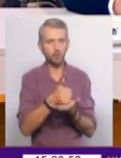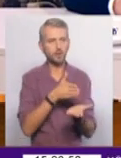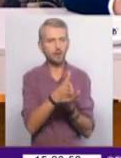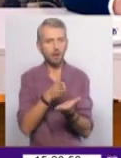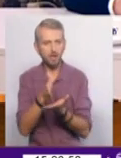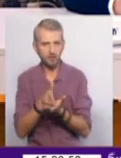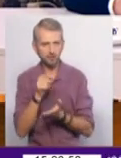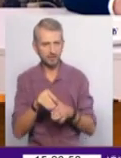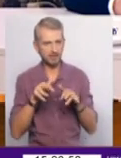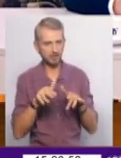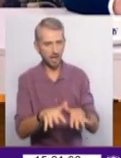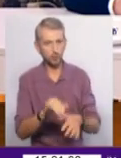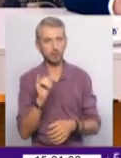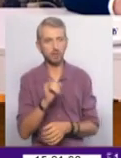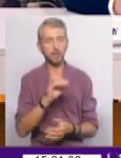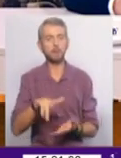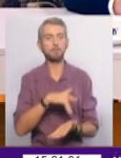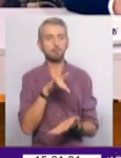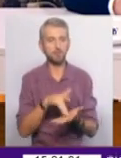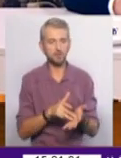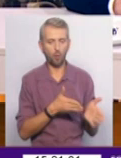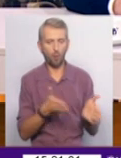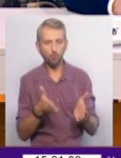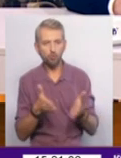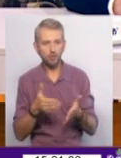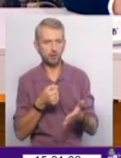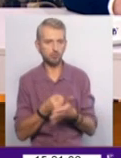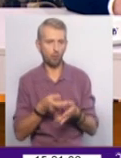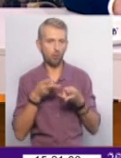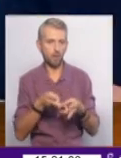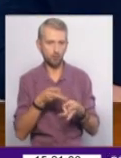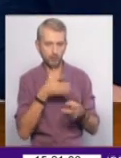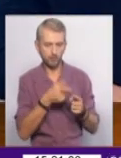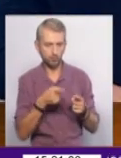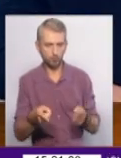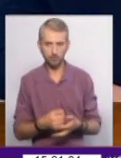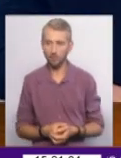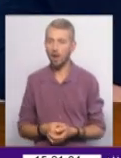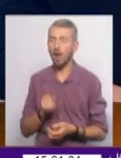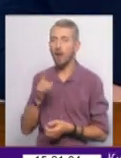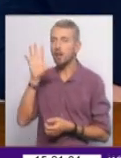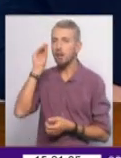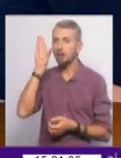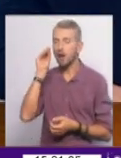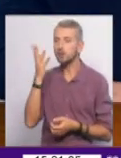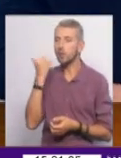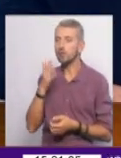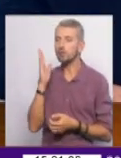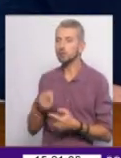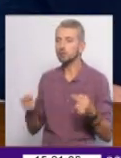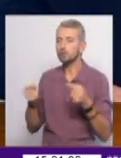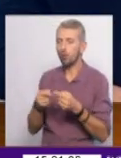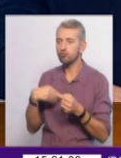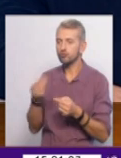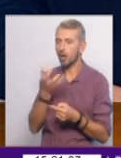в цій діяльності, і місто готується до опалювального сезону. Тобто, але дата, коли конкретно буде увімкнене тепло,